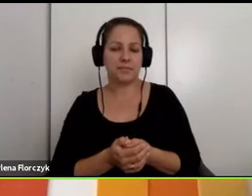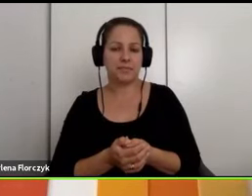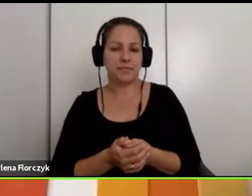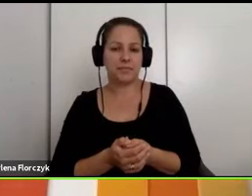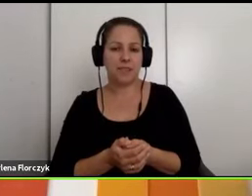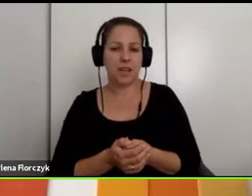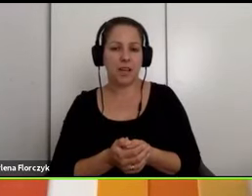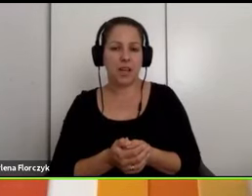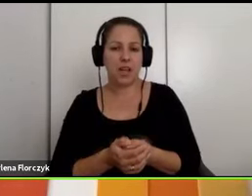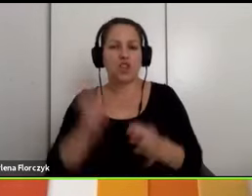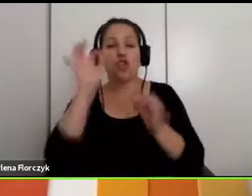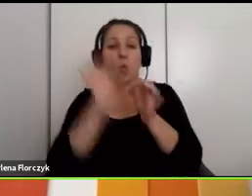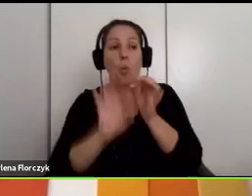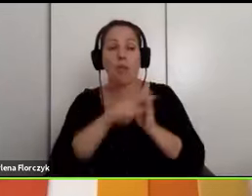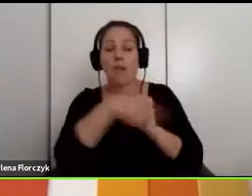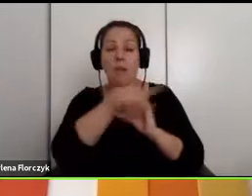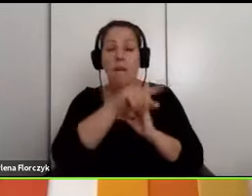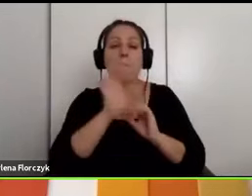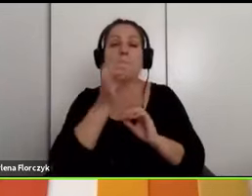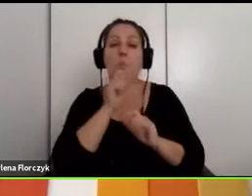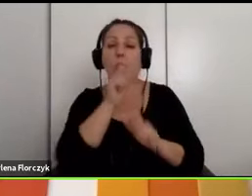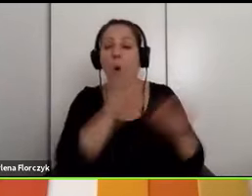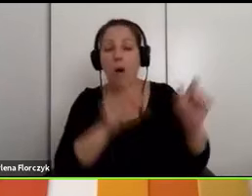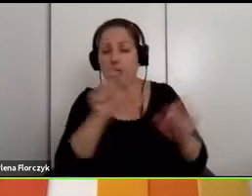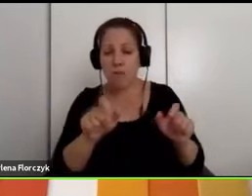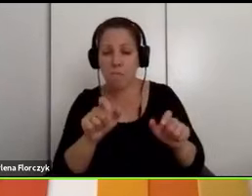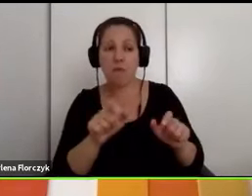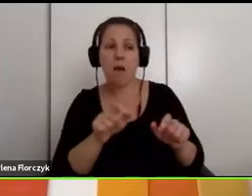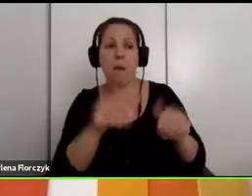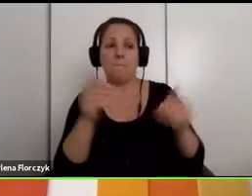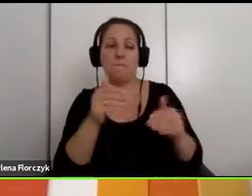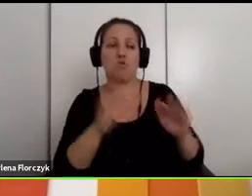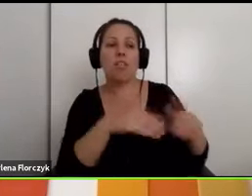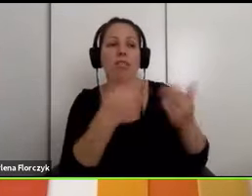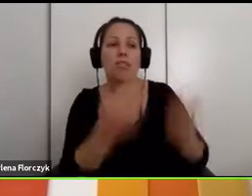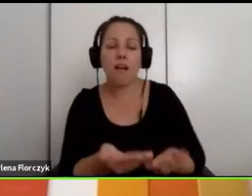szczególnie młodym myślę, że może dać